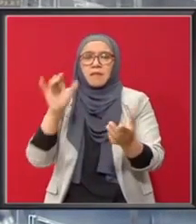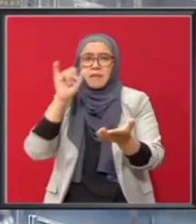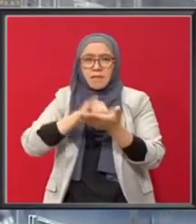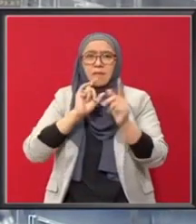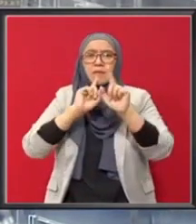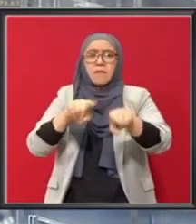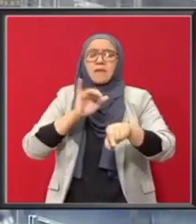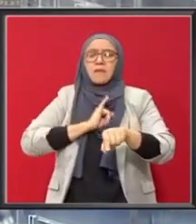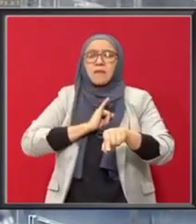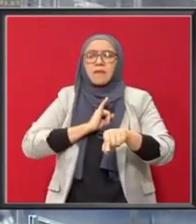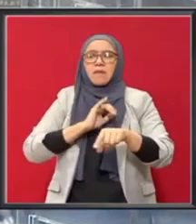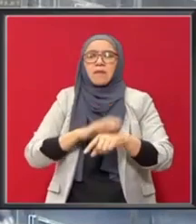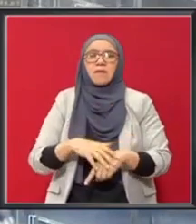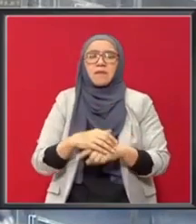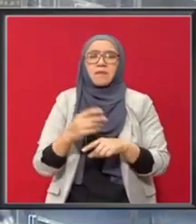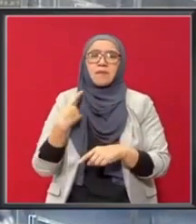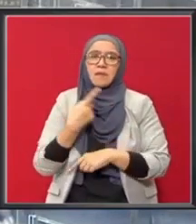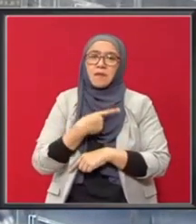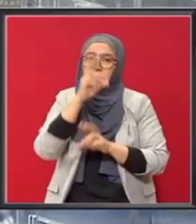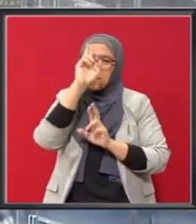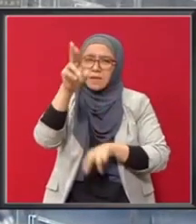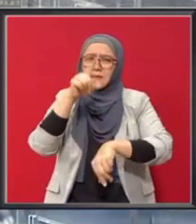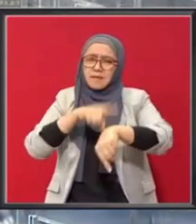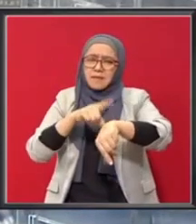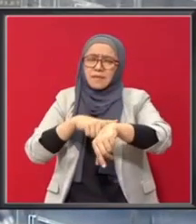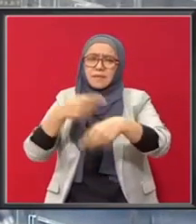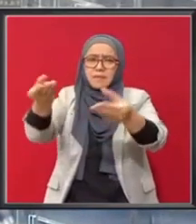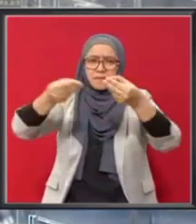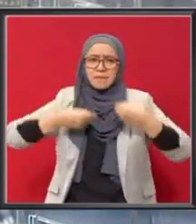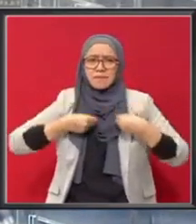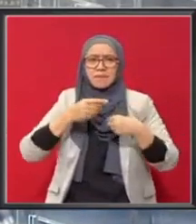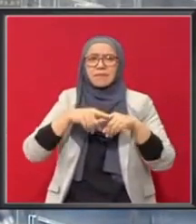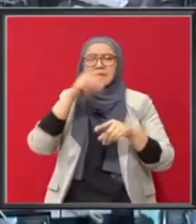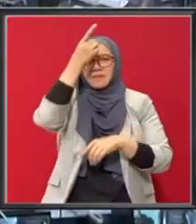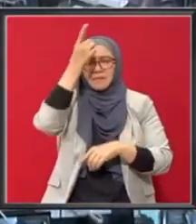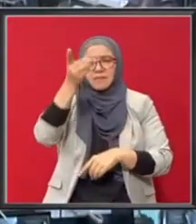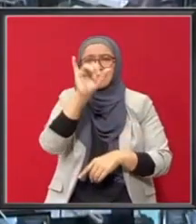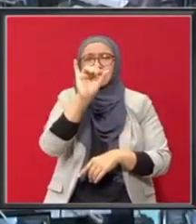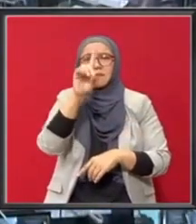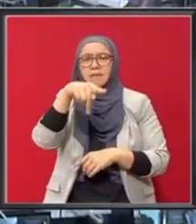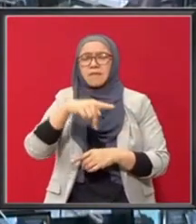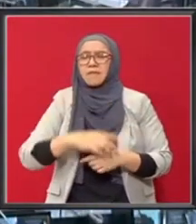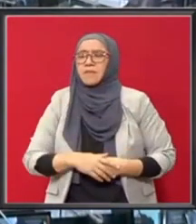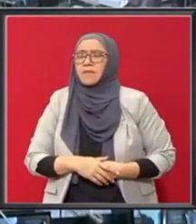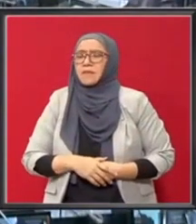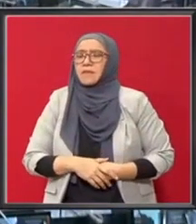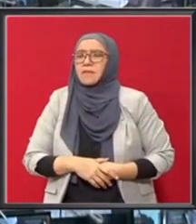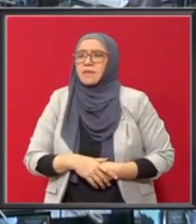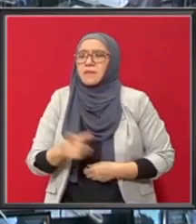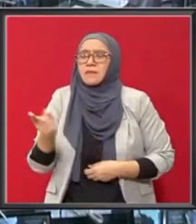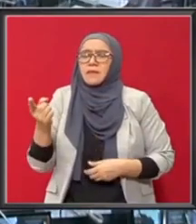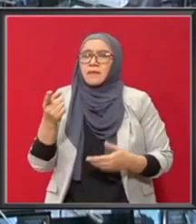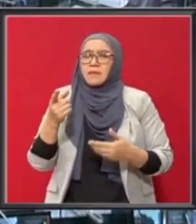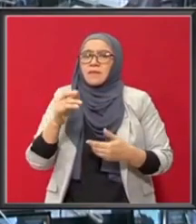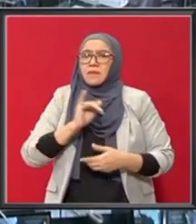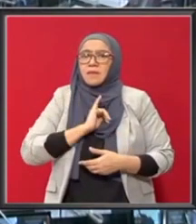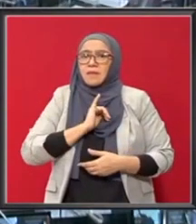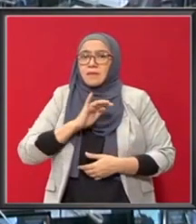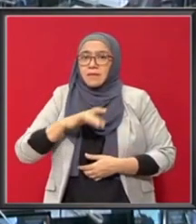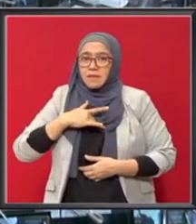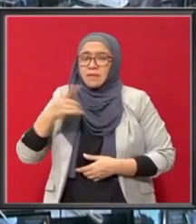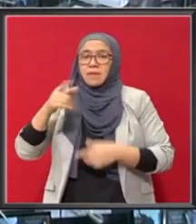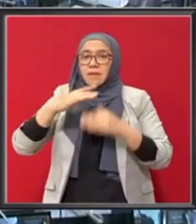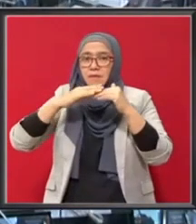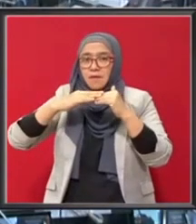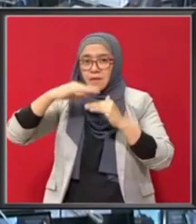kita menghormati masa yang diberikan oleh Ratu ini betul sekian terima kasih Oke mungkin saya sih yang yang selebihnya Itu boleh diberi